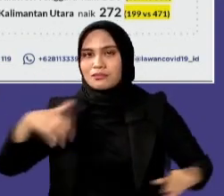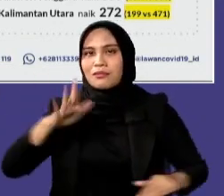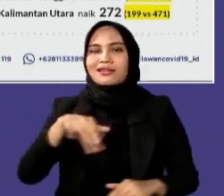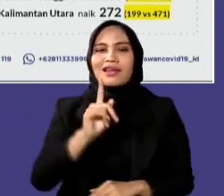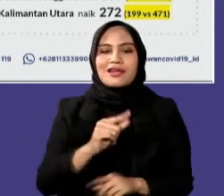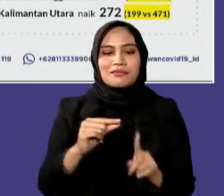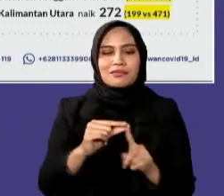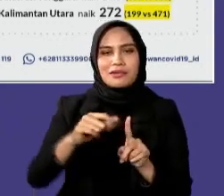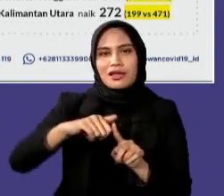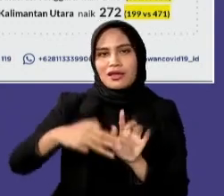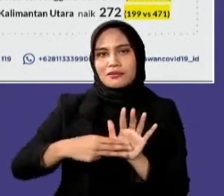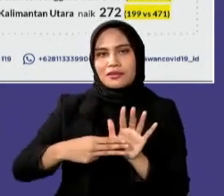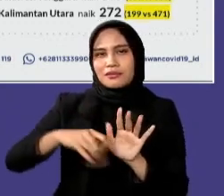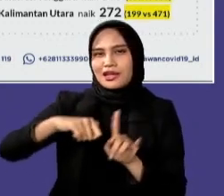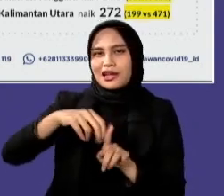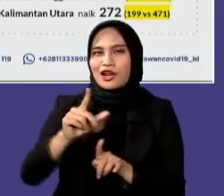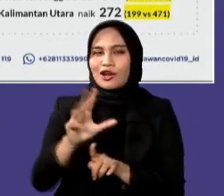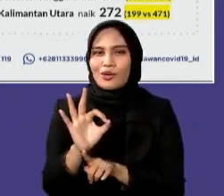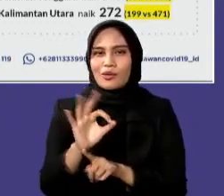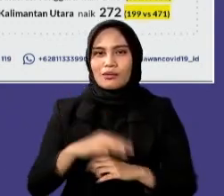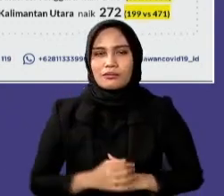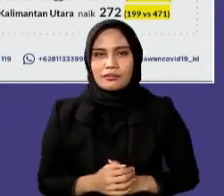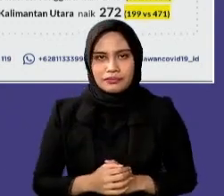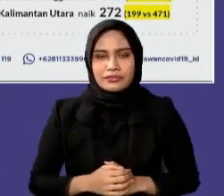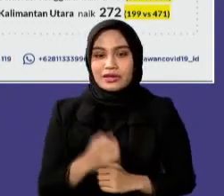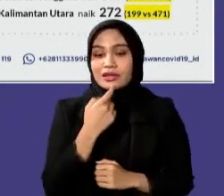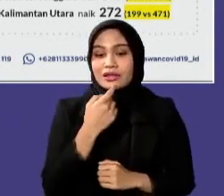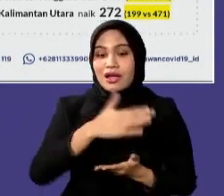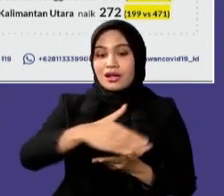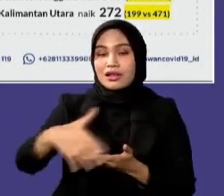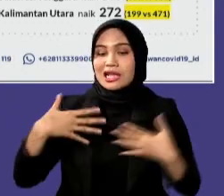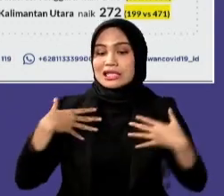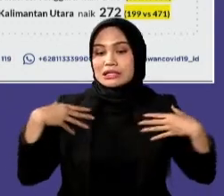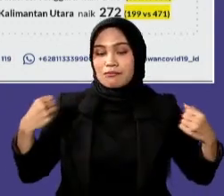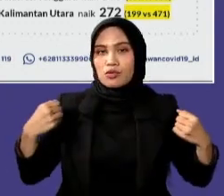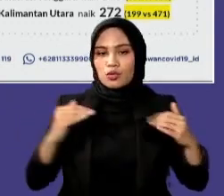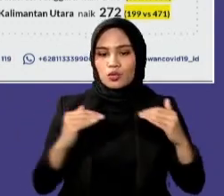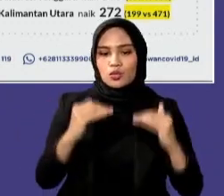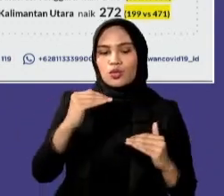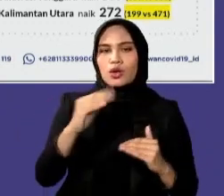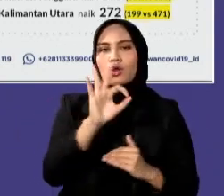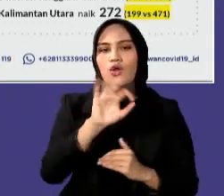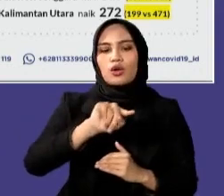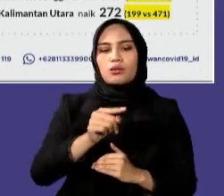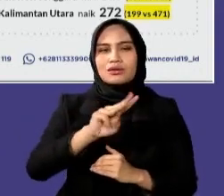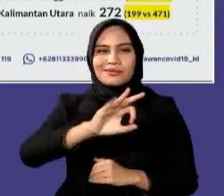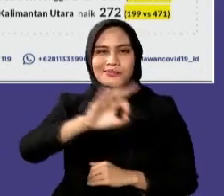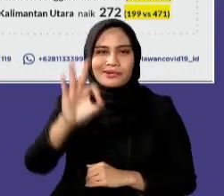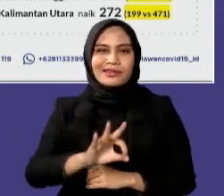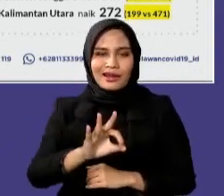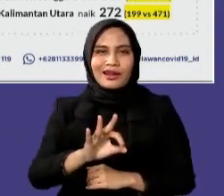terakhir untuk penambahan kesembuhan pada minggu ini angkanya menurun 0,3% dari